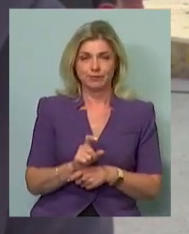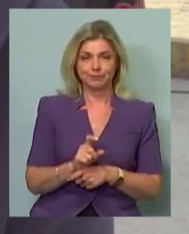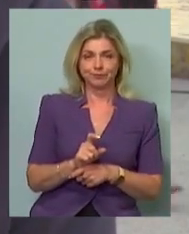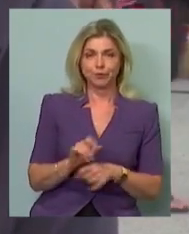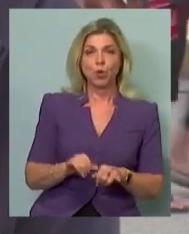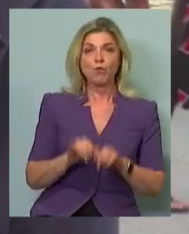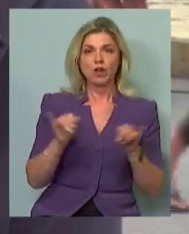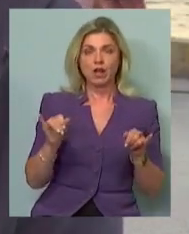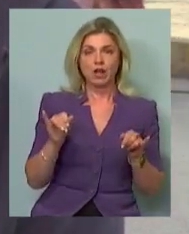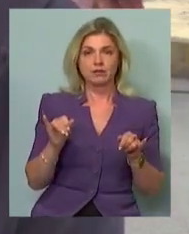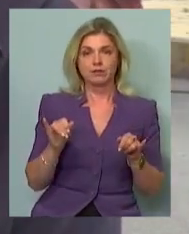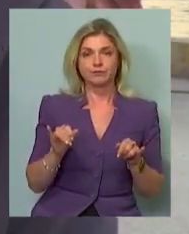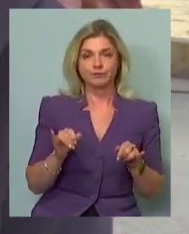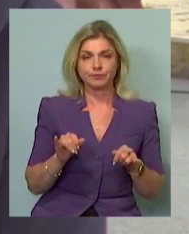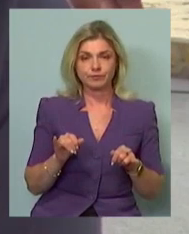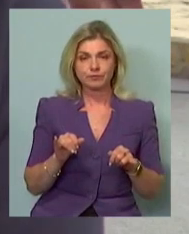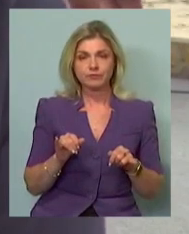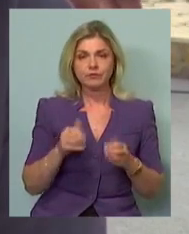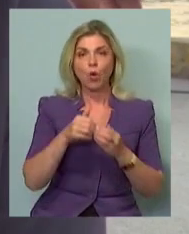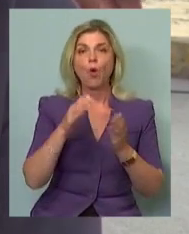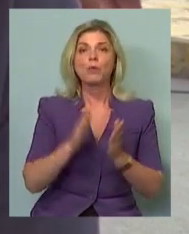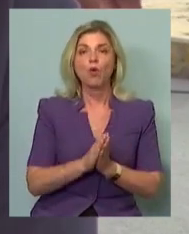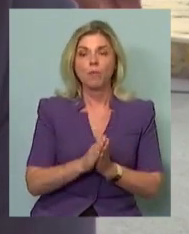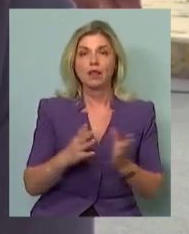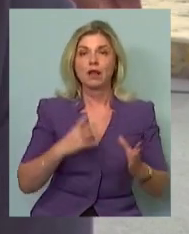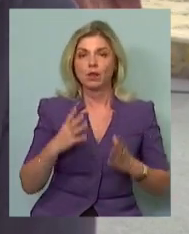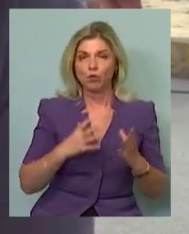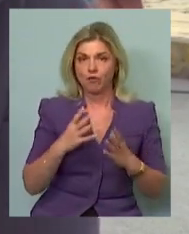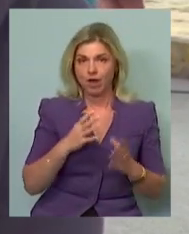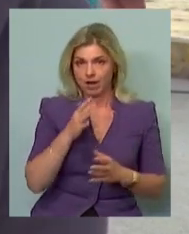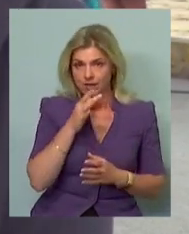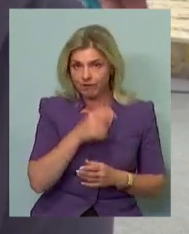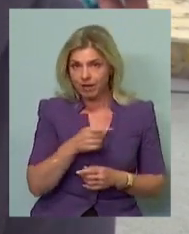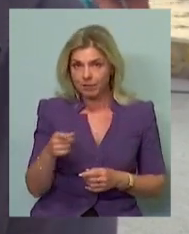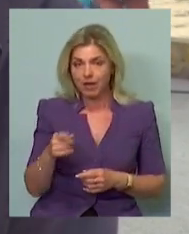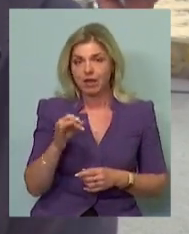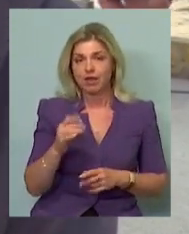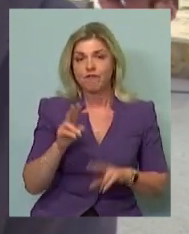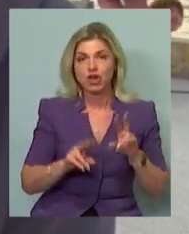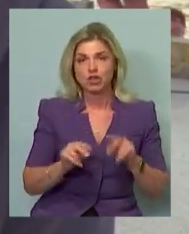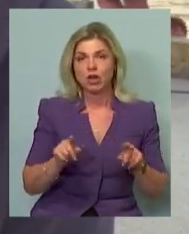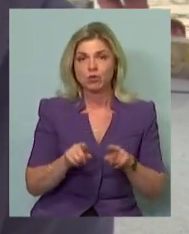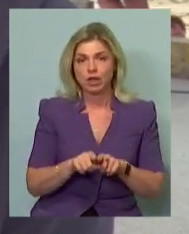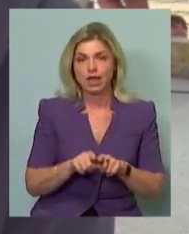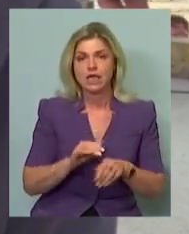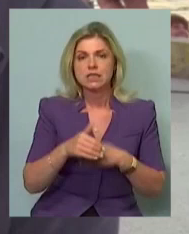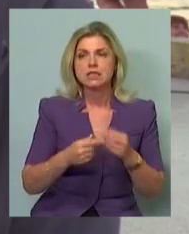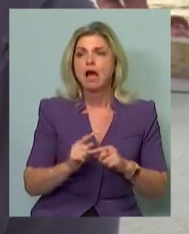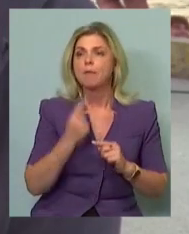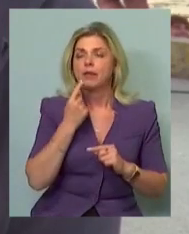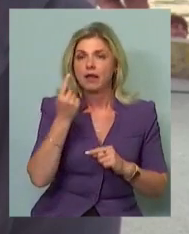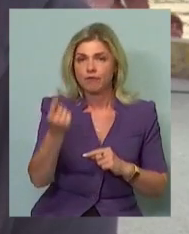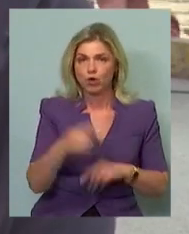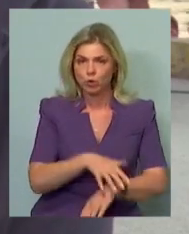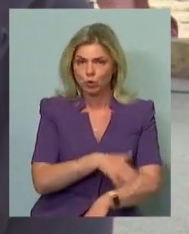збільшила об'єм, да? Тренувальний. І тут я вважаю, що не такі запливи довгі, це